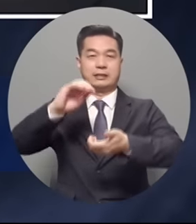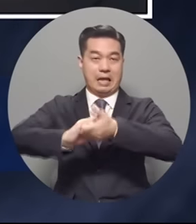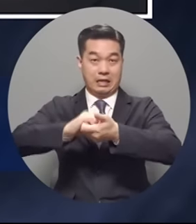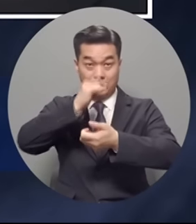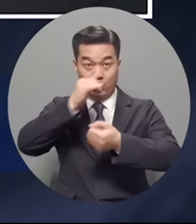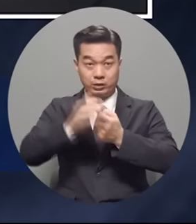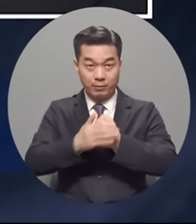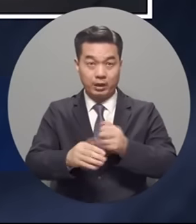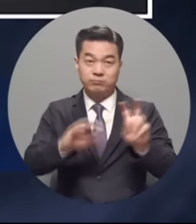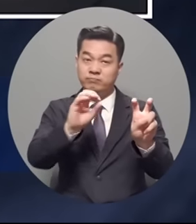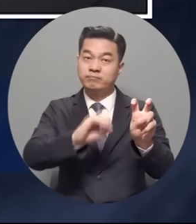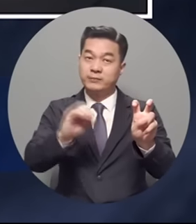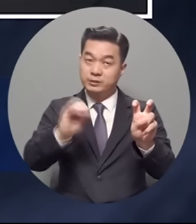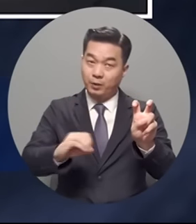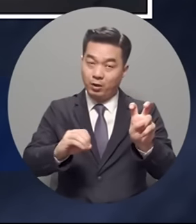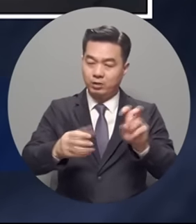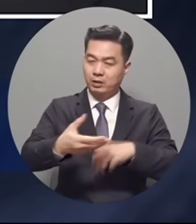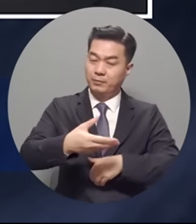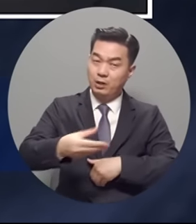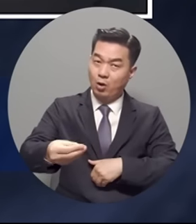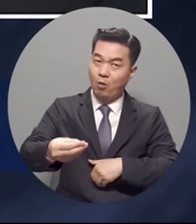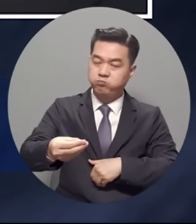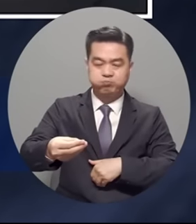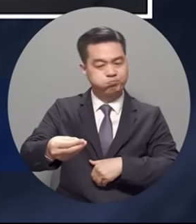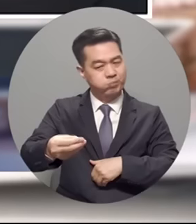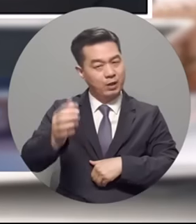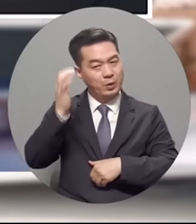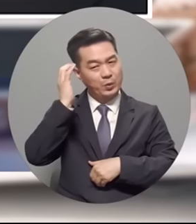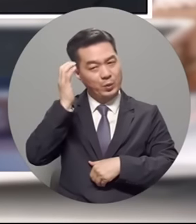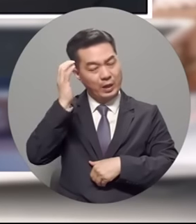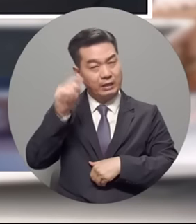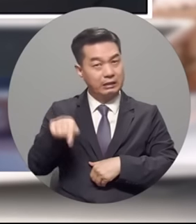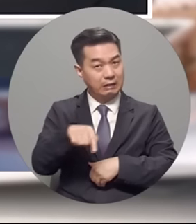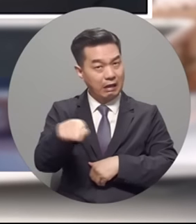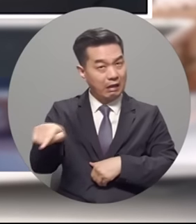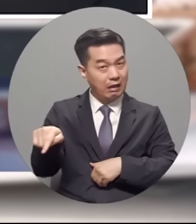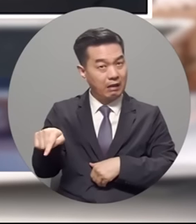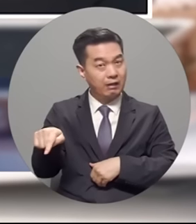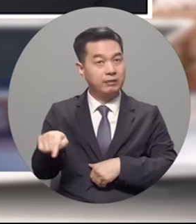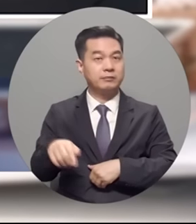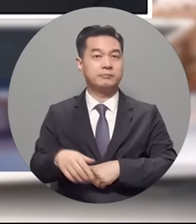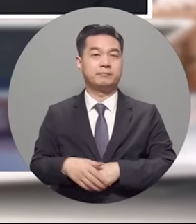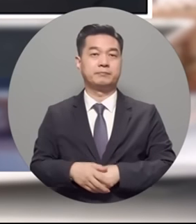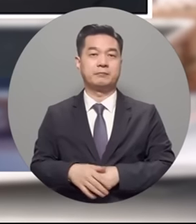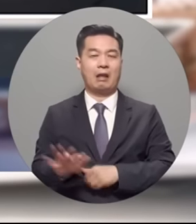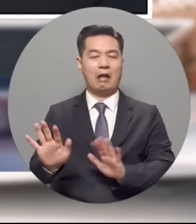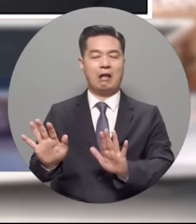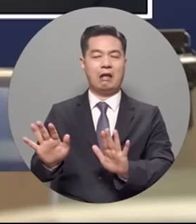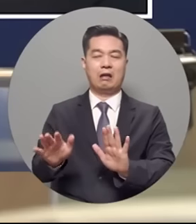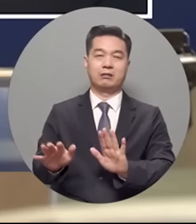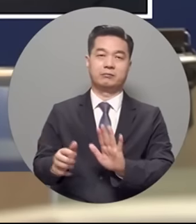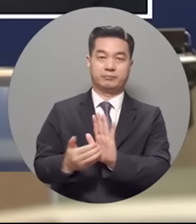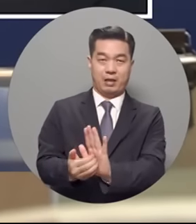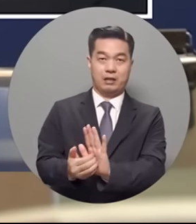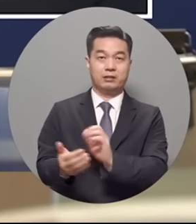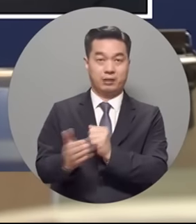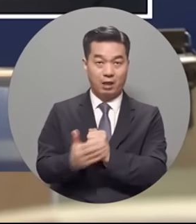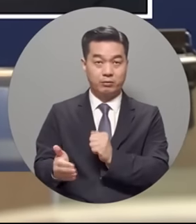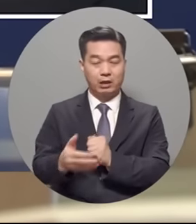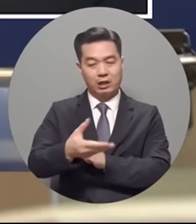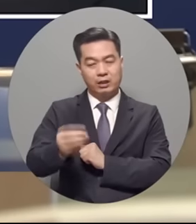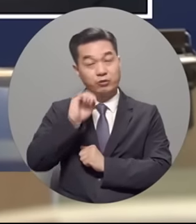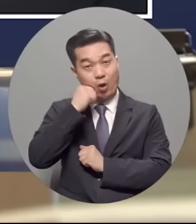사실 20%로도 빌려주기 좀 어렵다 싶은 사람들은 아예 이제 안 빌려주니까 대출 문턱이 이제 높아지는